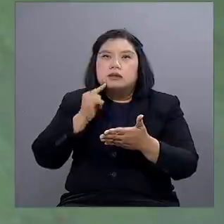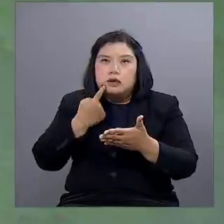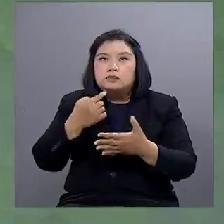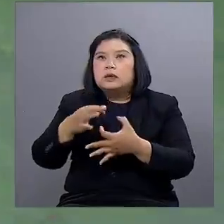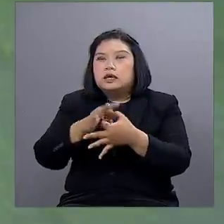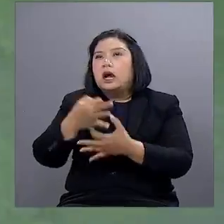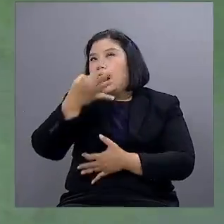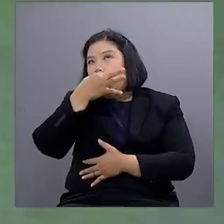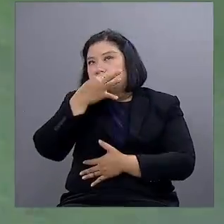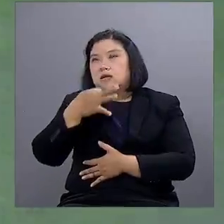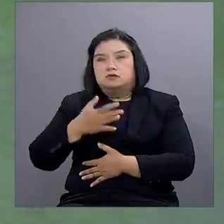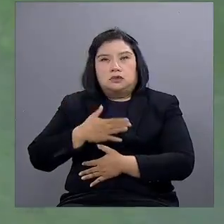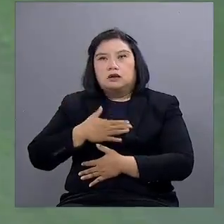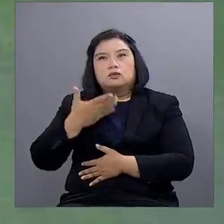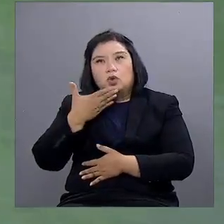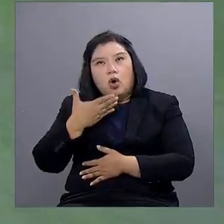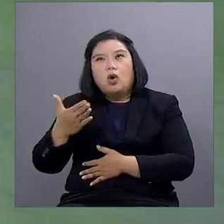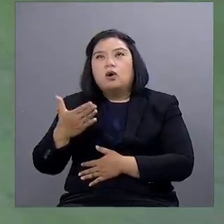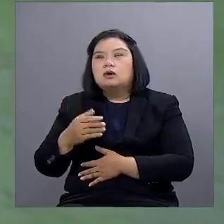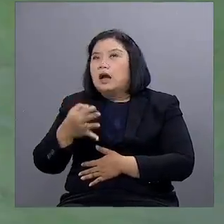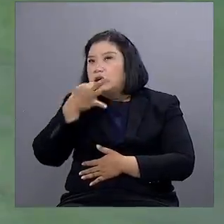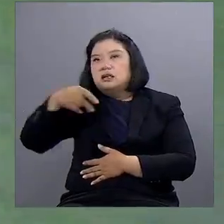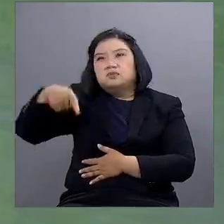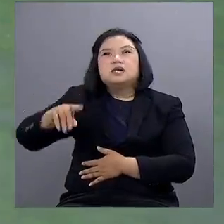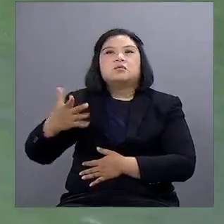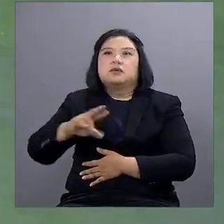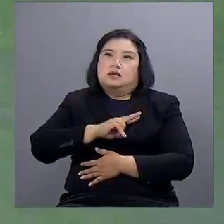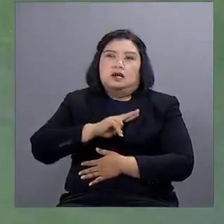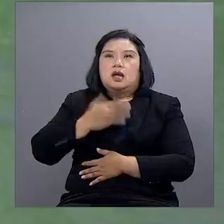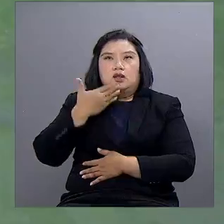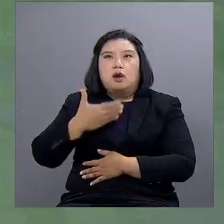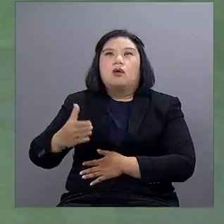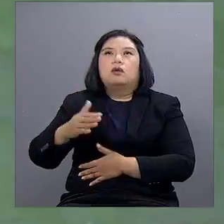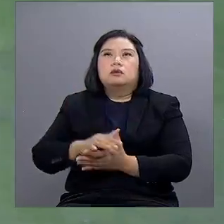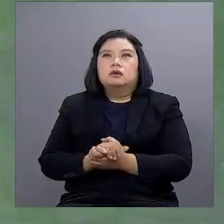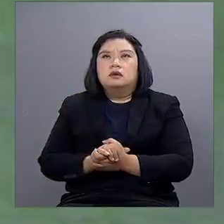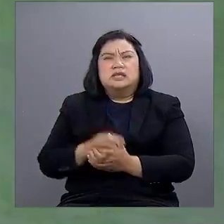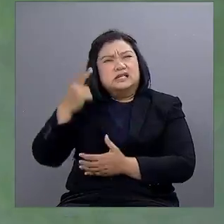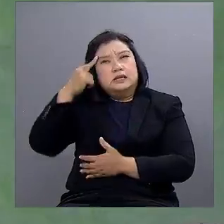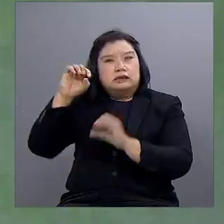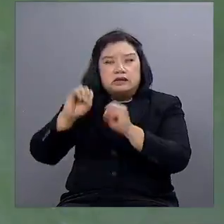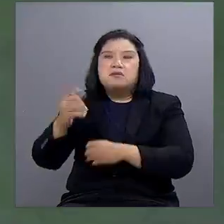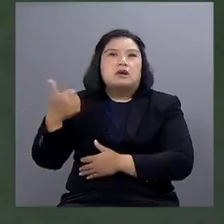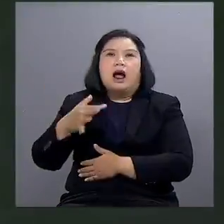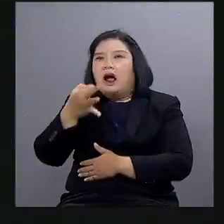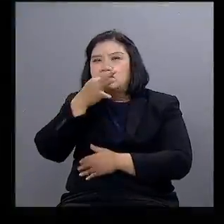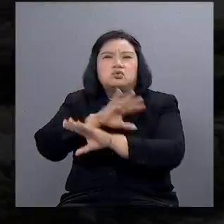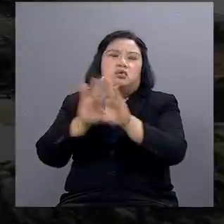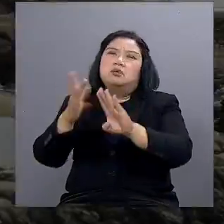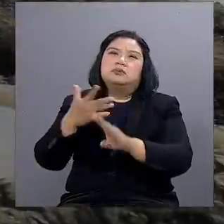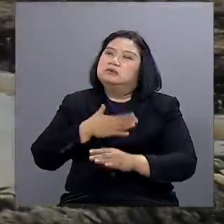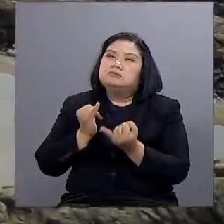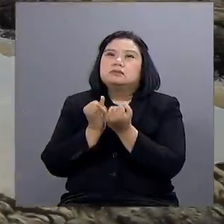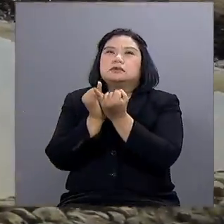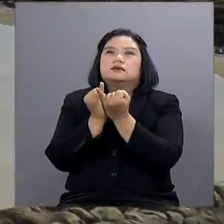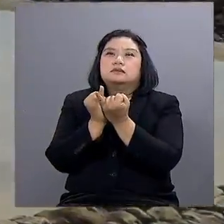ยไม่มีอาชีพเสริมอะไรเลยทั้งสิ้นแต่นี้เราก็คือทิ้งไม่ลงแล้วก็เลิกไม่ได ้ป้าบนเล่าเพิ่มว่าใน